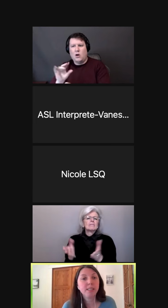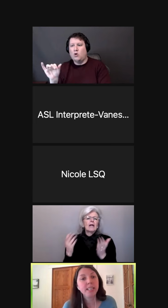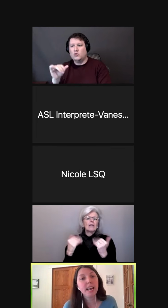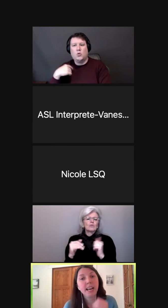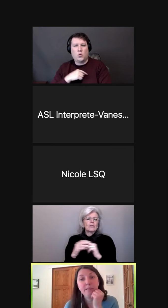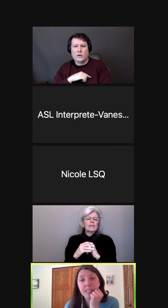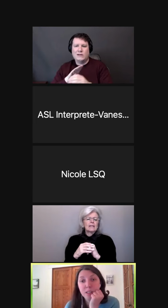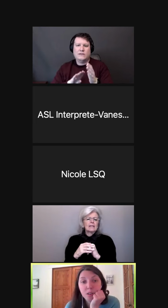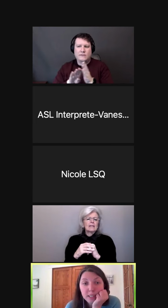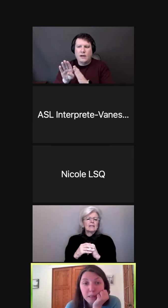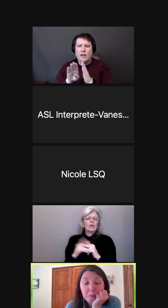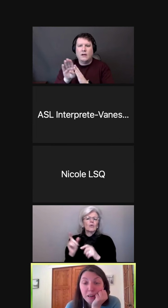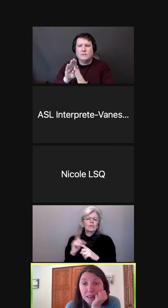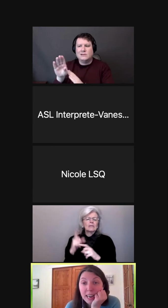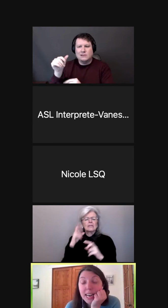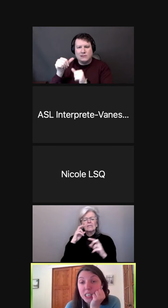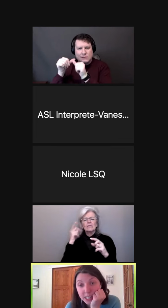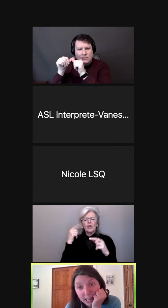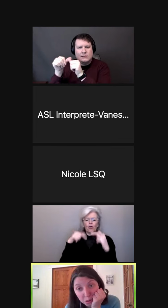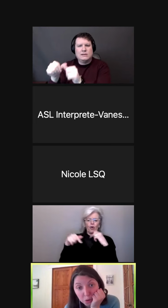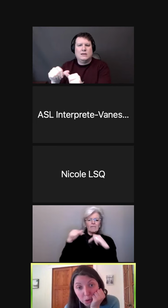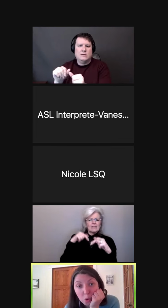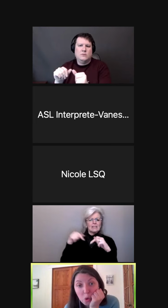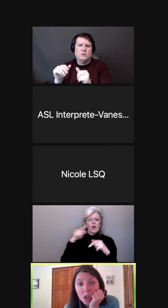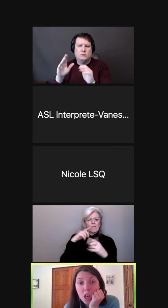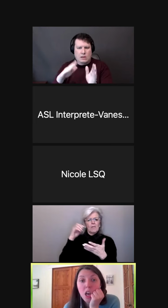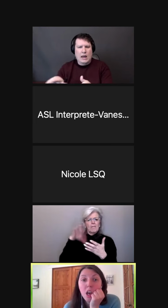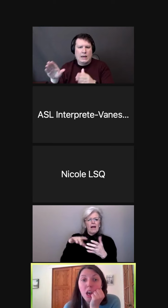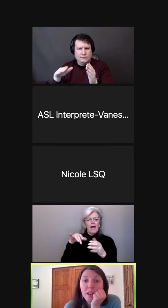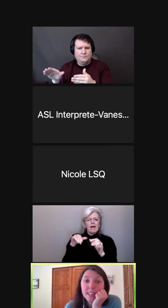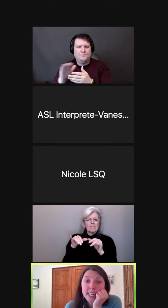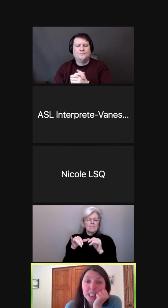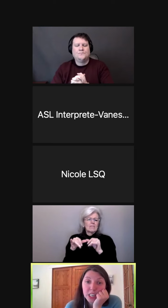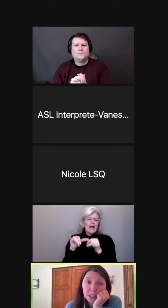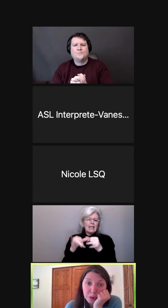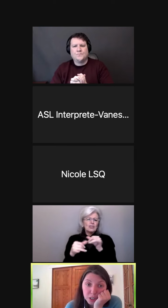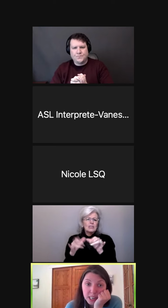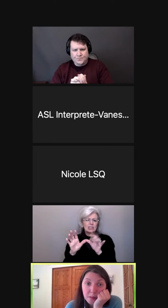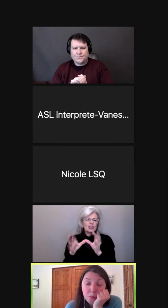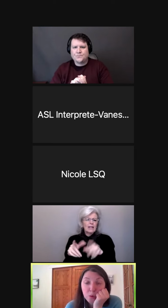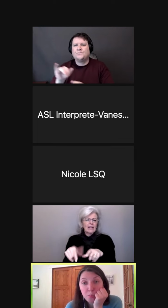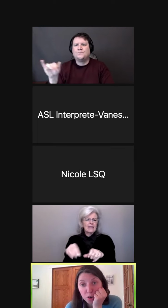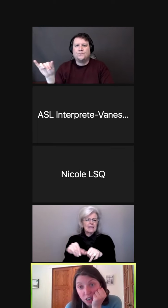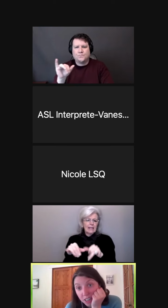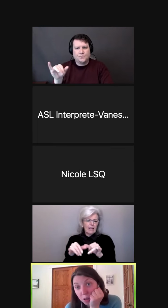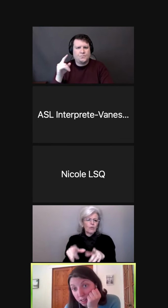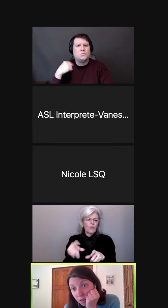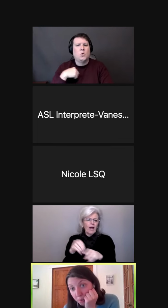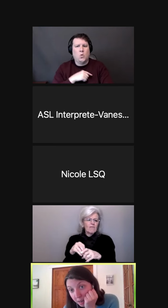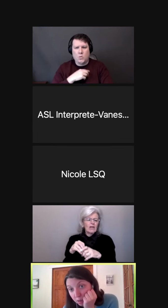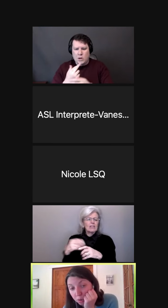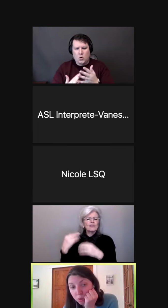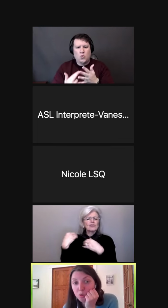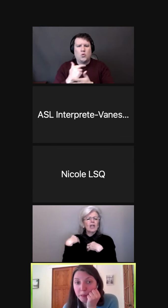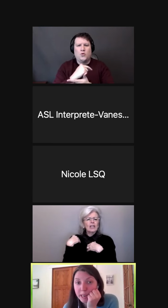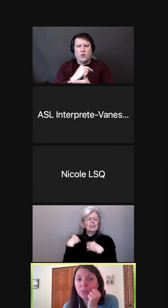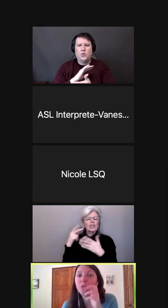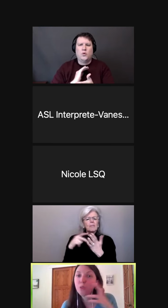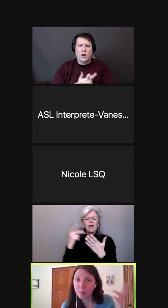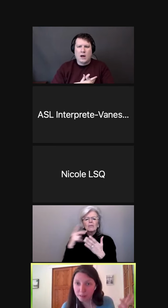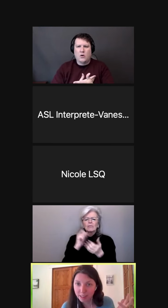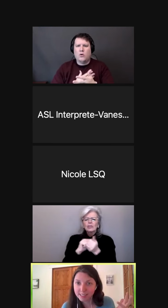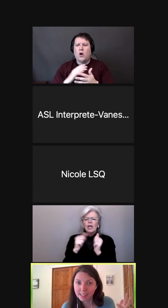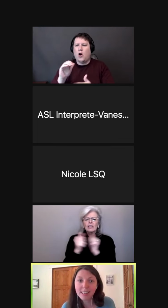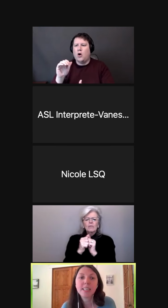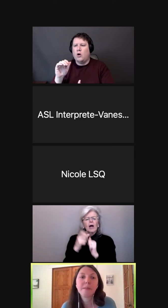Il y aussi la révision des plans architecturaux avec la chargée de projet pour le projet de transformation du MAC